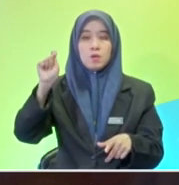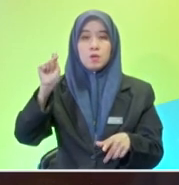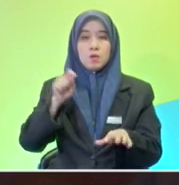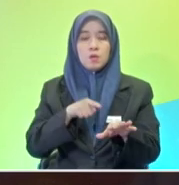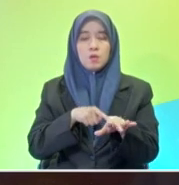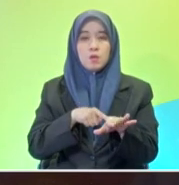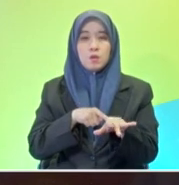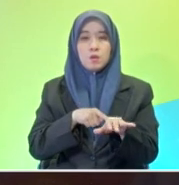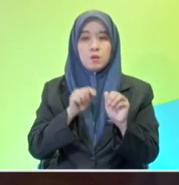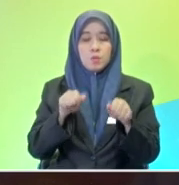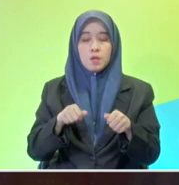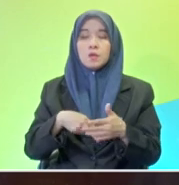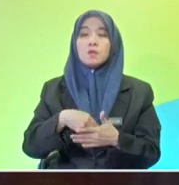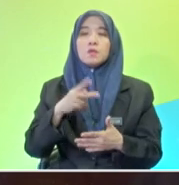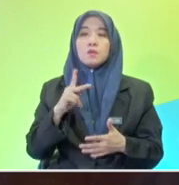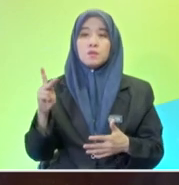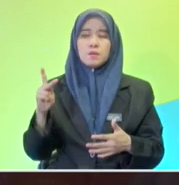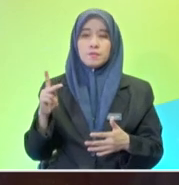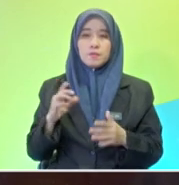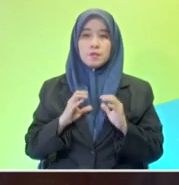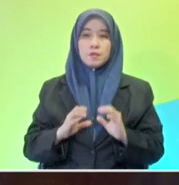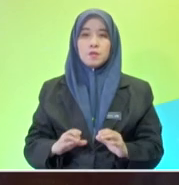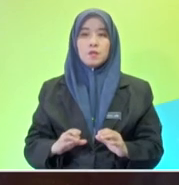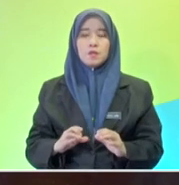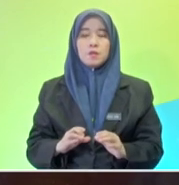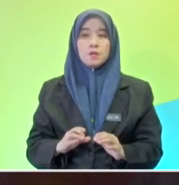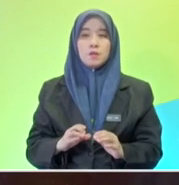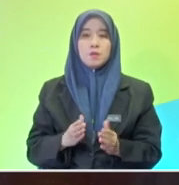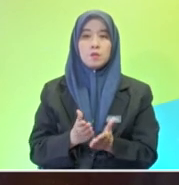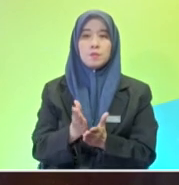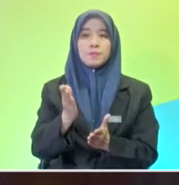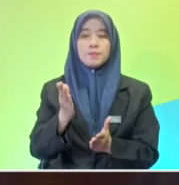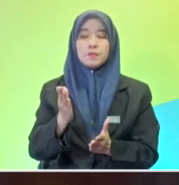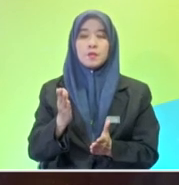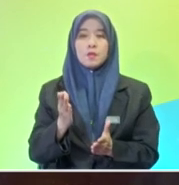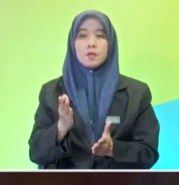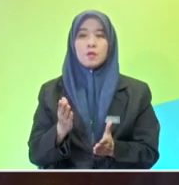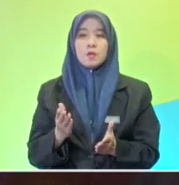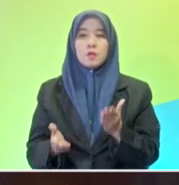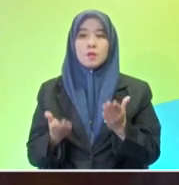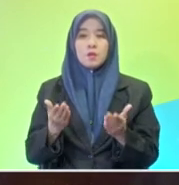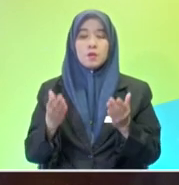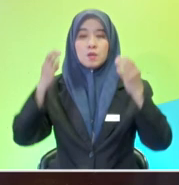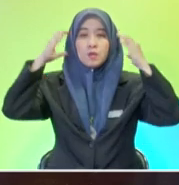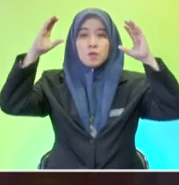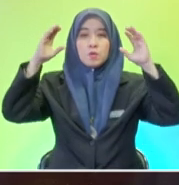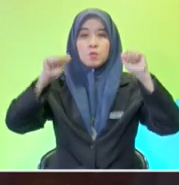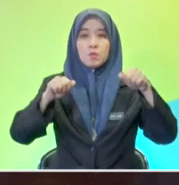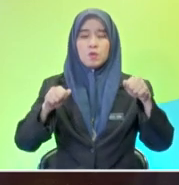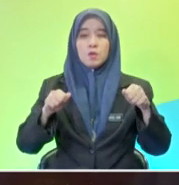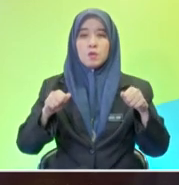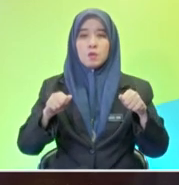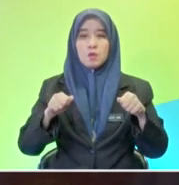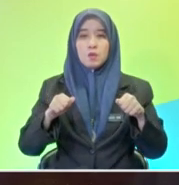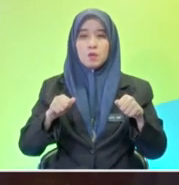hasilkan secara rawak Baiklah Cikgu mungkin Cikgu boleh kongsikan rumusan tentang kelas kita hari ini